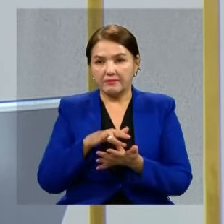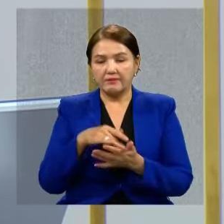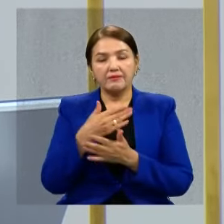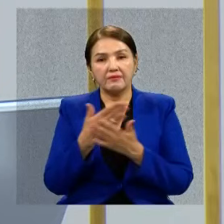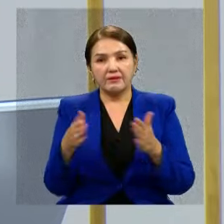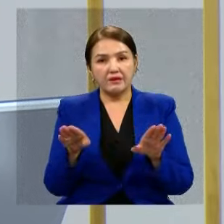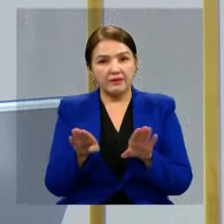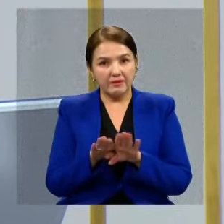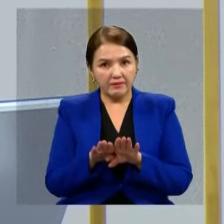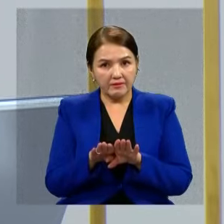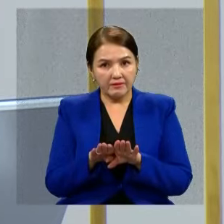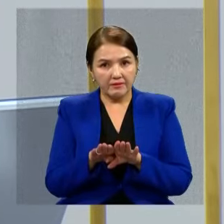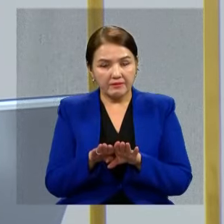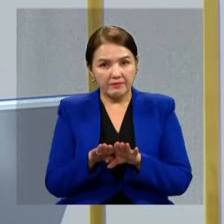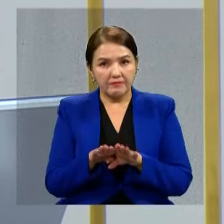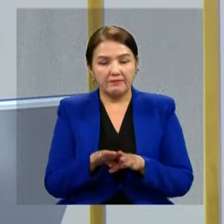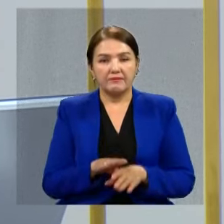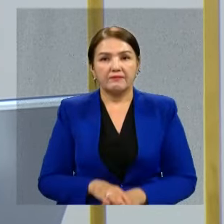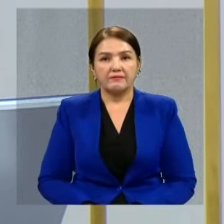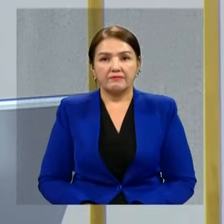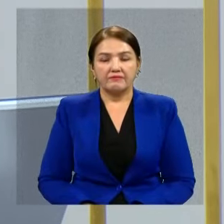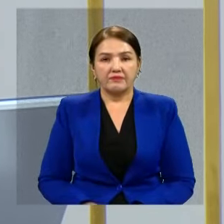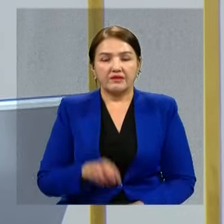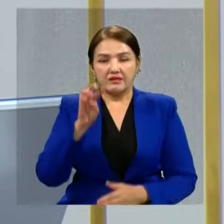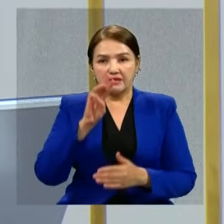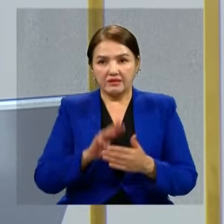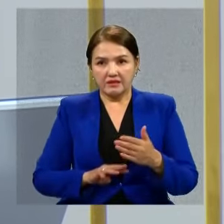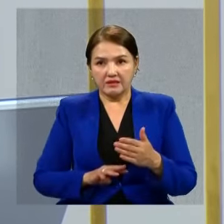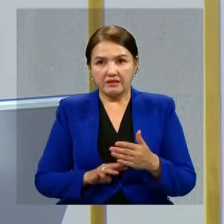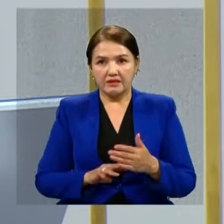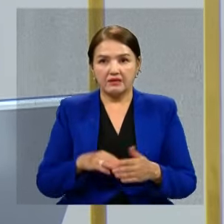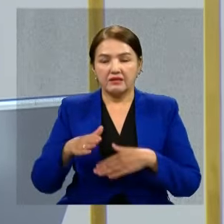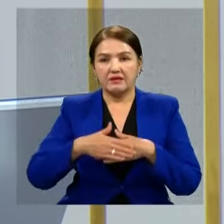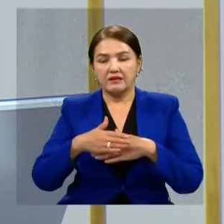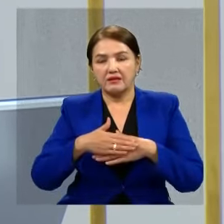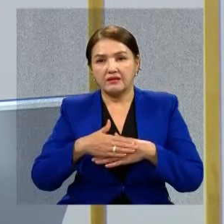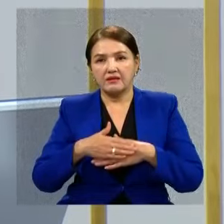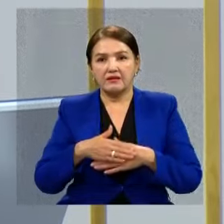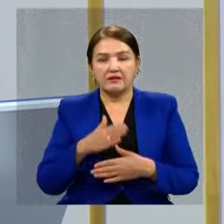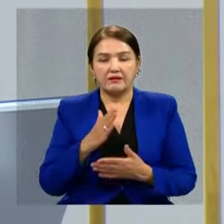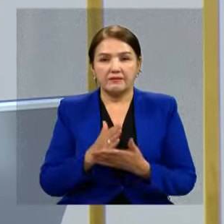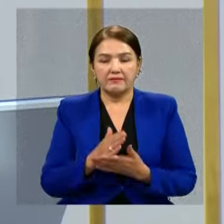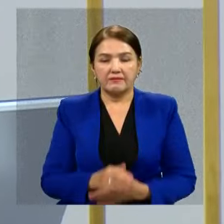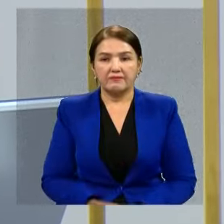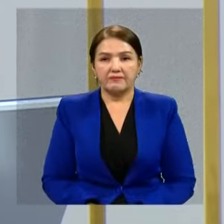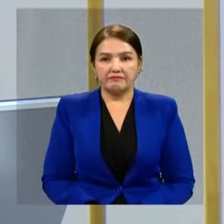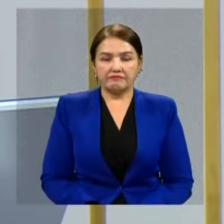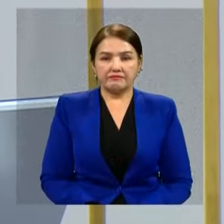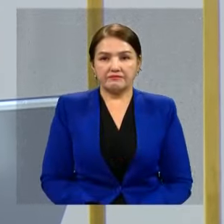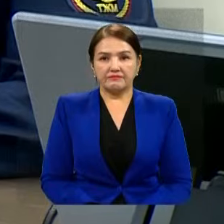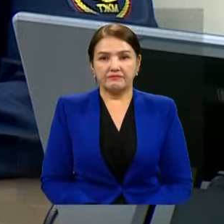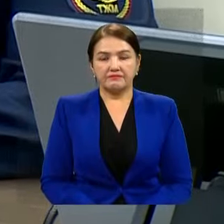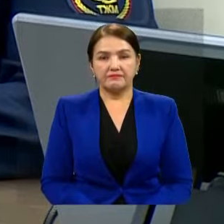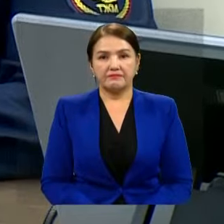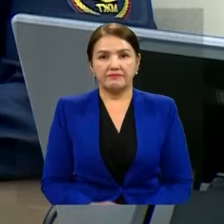стороны прямые же штрафы, наказания имеют же управление, правильно? Именно